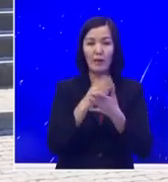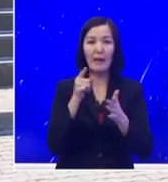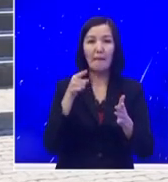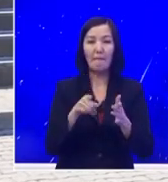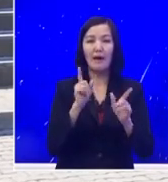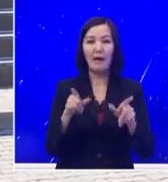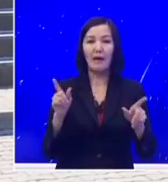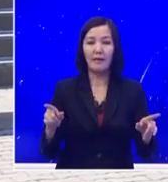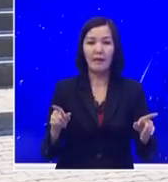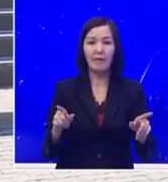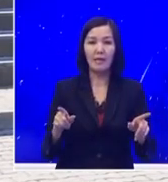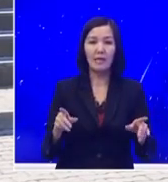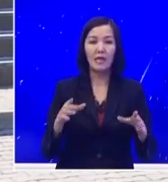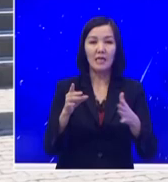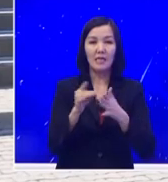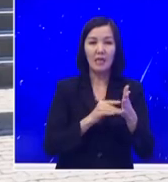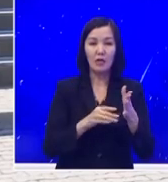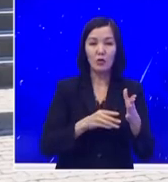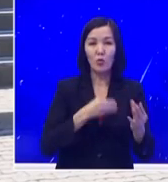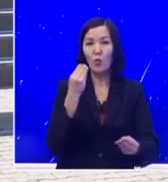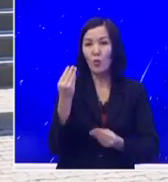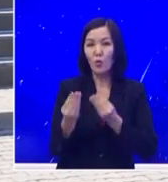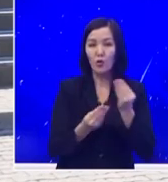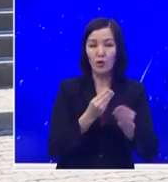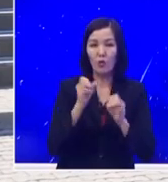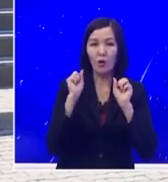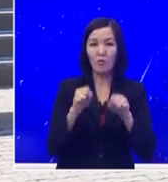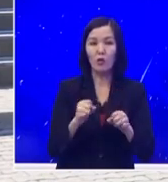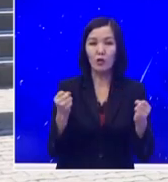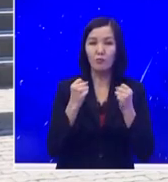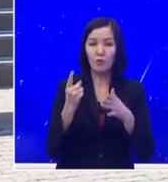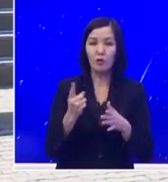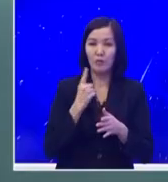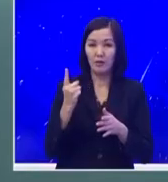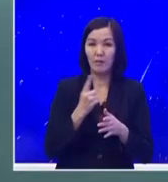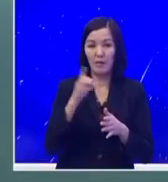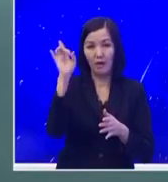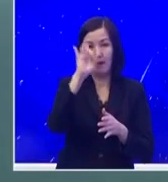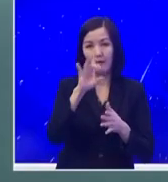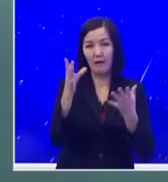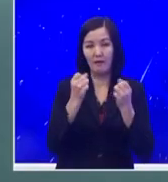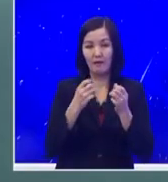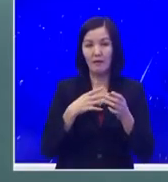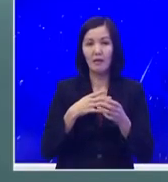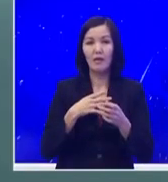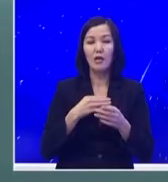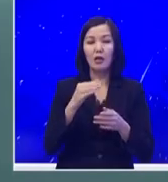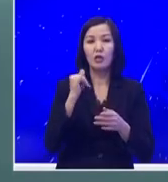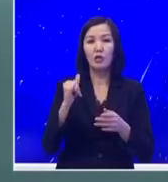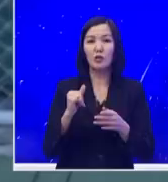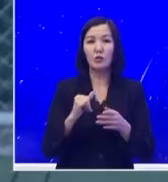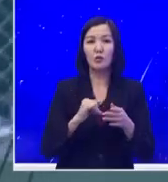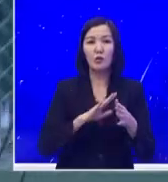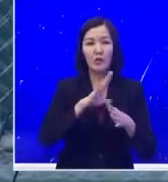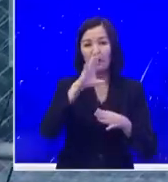жуық адам осы уақыт ішінде тенниспен айналысып, оның бір қатары спорт шебері атанды. Жетісу теннис орталығында қысы жазы